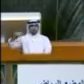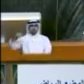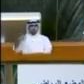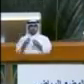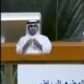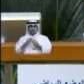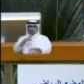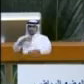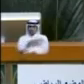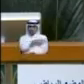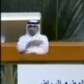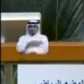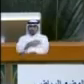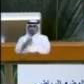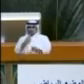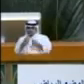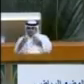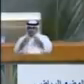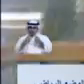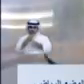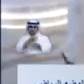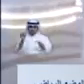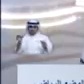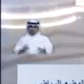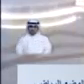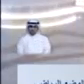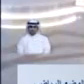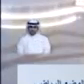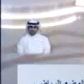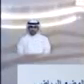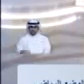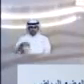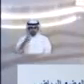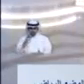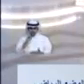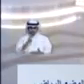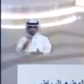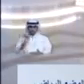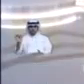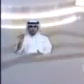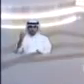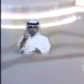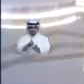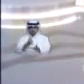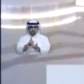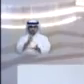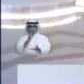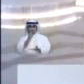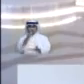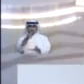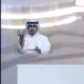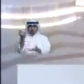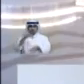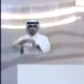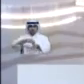إزاء المداخلات التي تخللت الجلسة. لا شك أن الخطاب السامي لصاحب السمو حفظ الله ورعاه هو